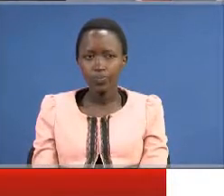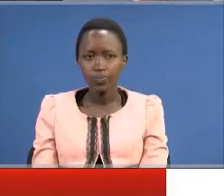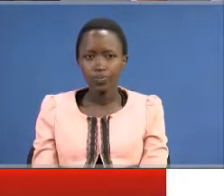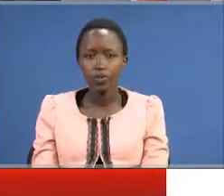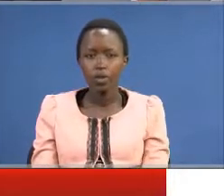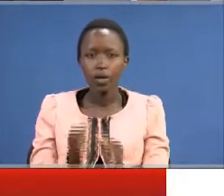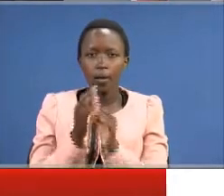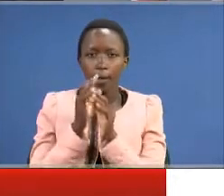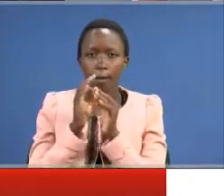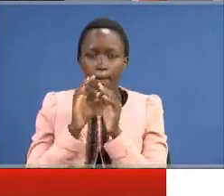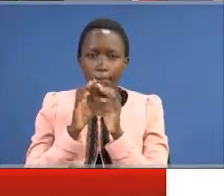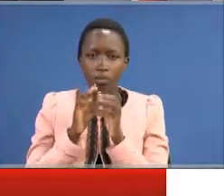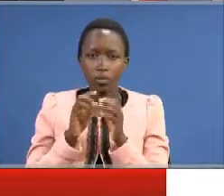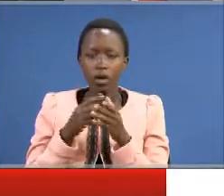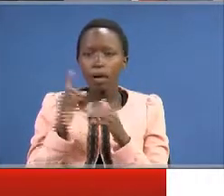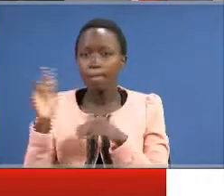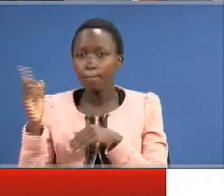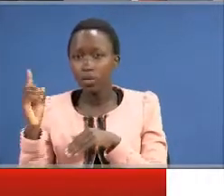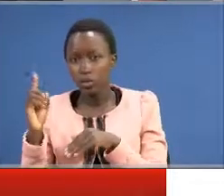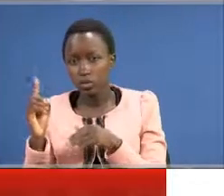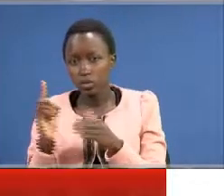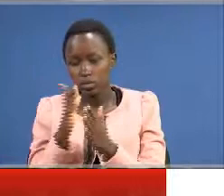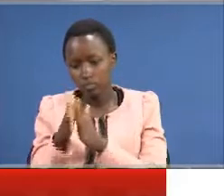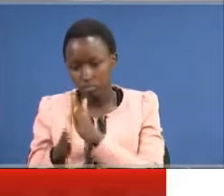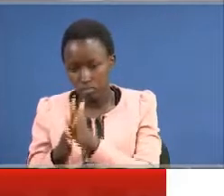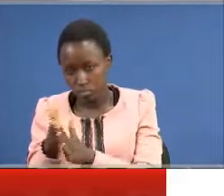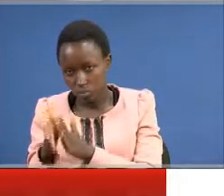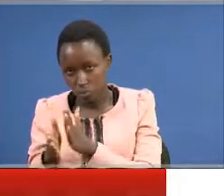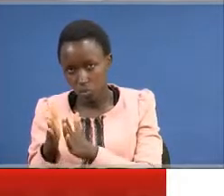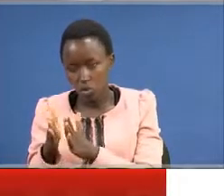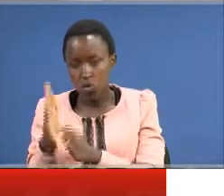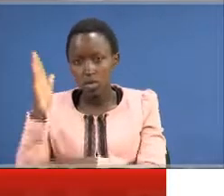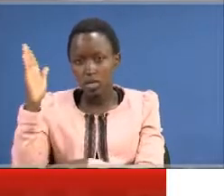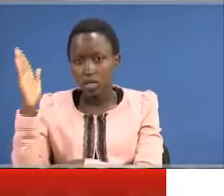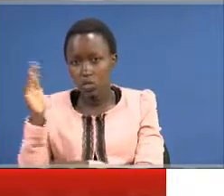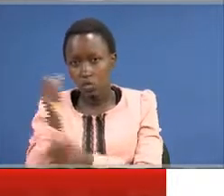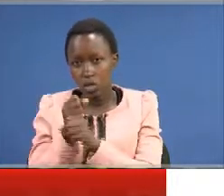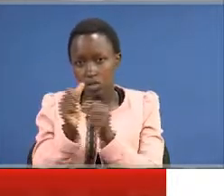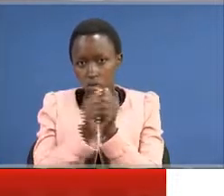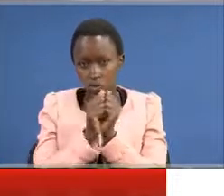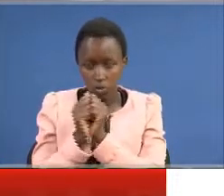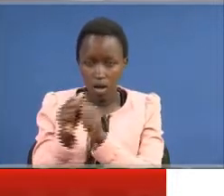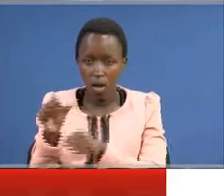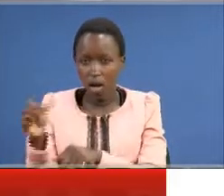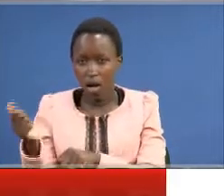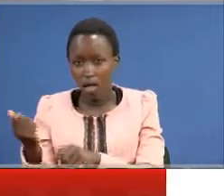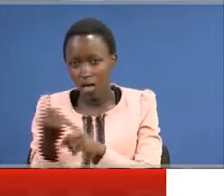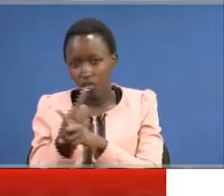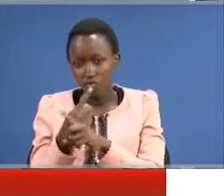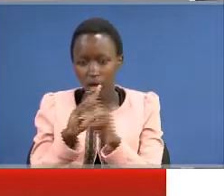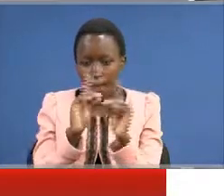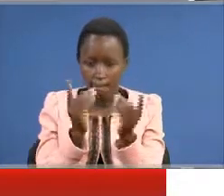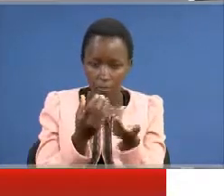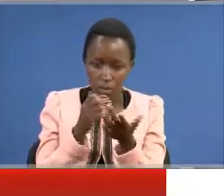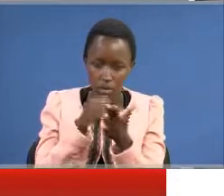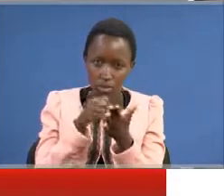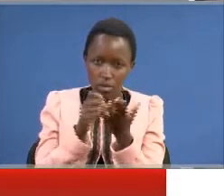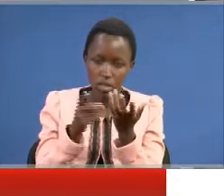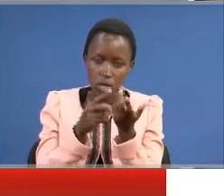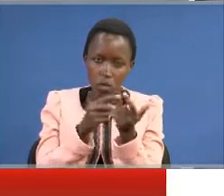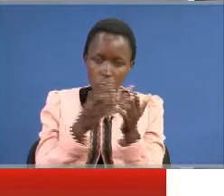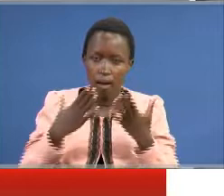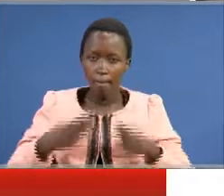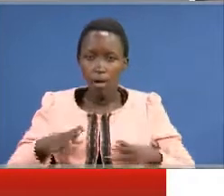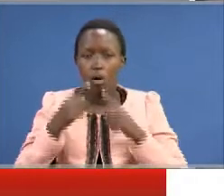this agenda. Wizara ya mipango na ile ya usalama wa ndani kwa ushirikiano na asasi nyingine za serikali zinazohusika na hesabu ya